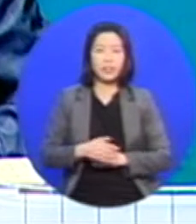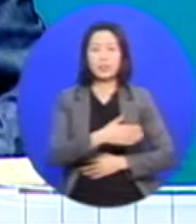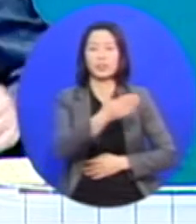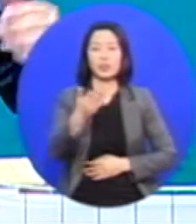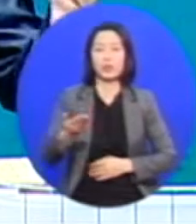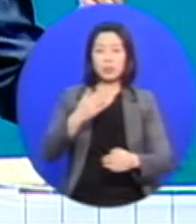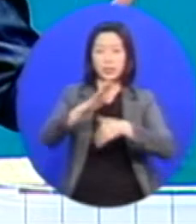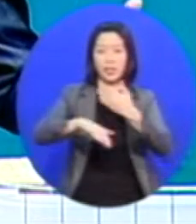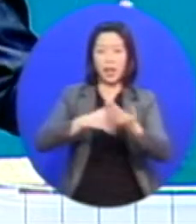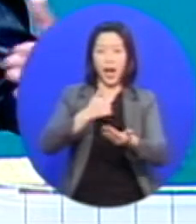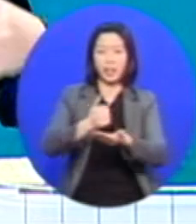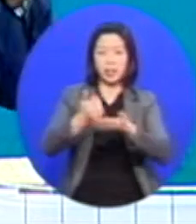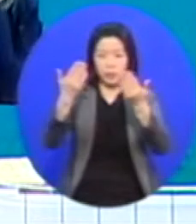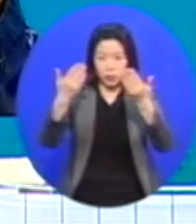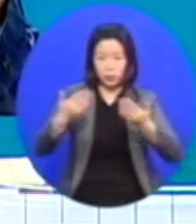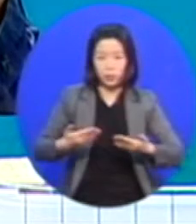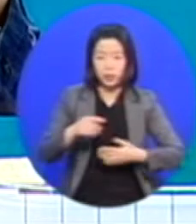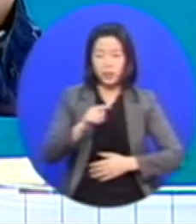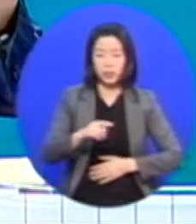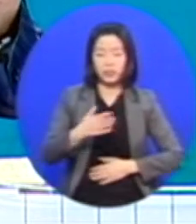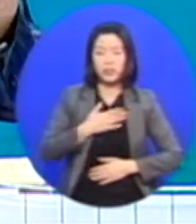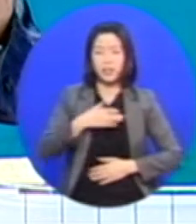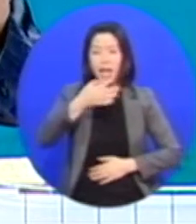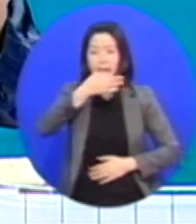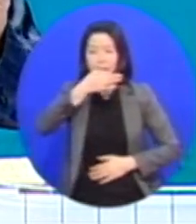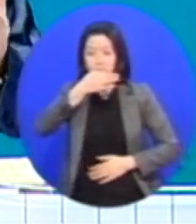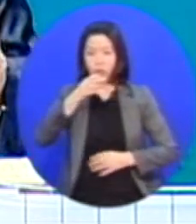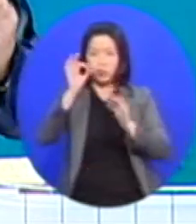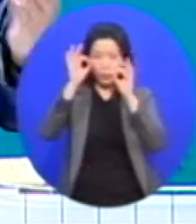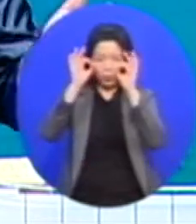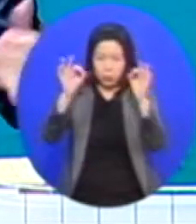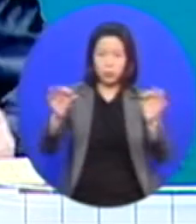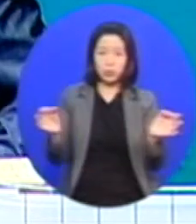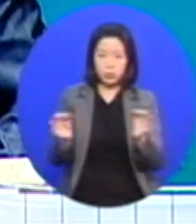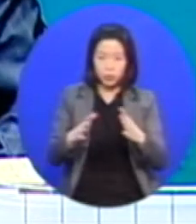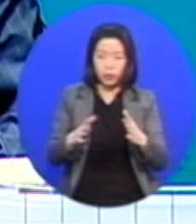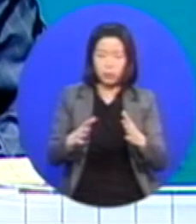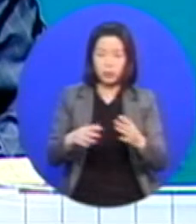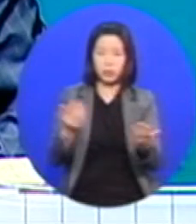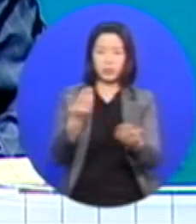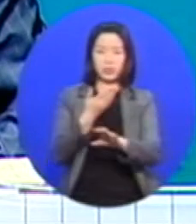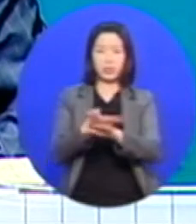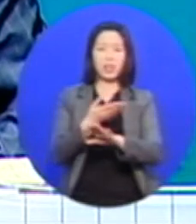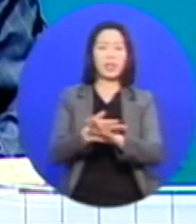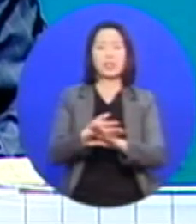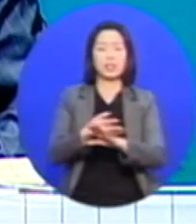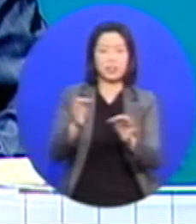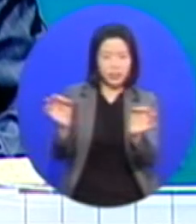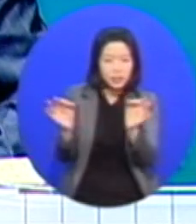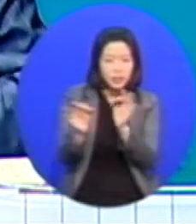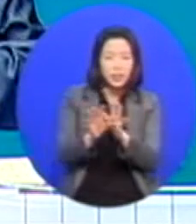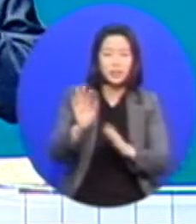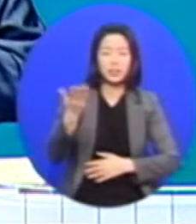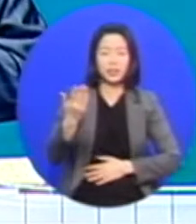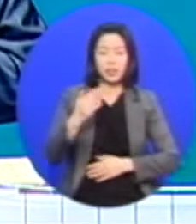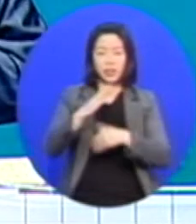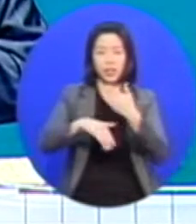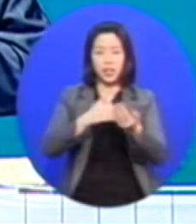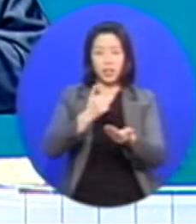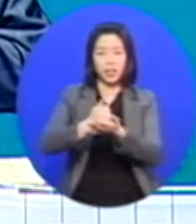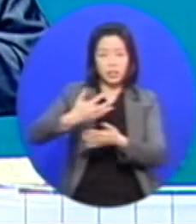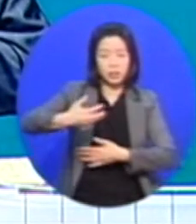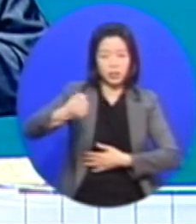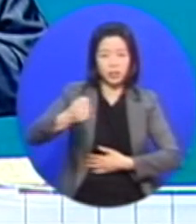여러분 하나님이 주신 것을 내 욕심으로 보는 순간부터 달아 가기 시작하는 거예요 하나님의 것을 내 것이라고